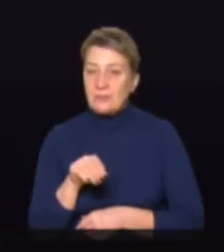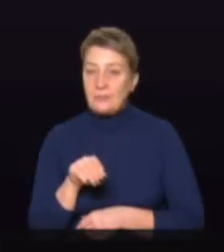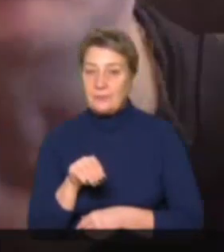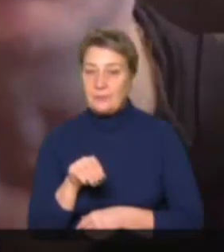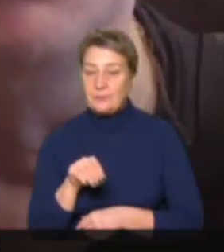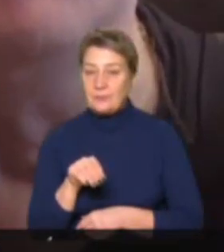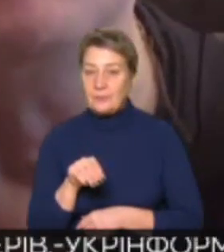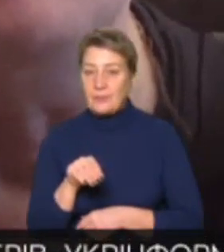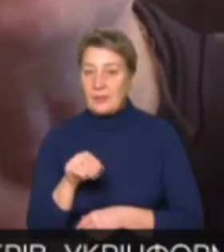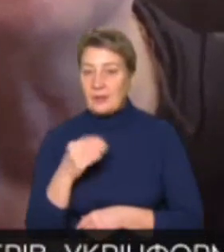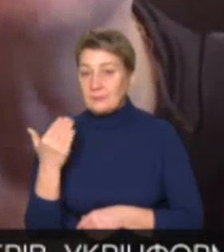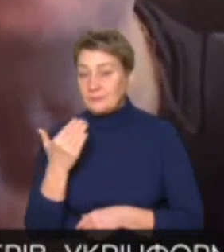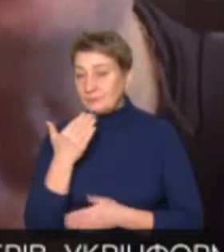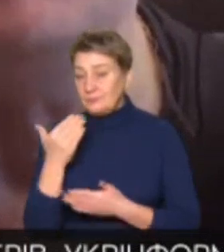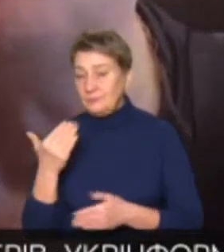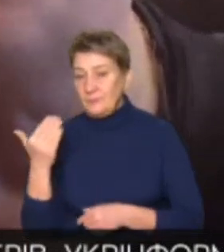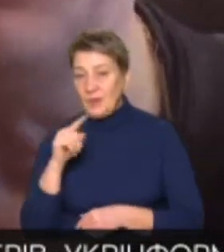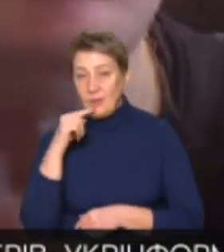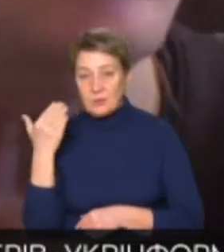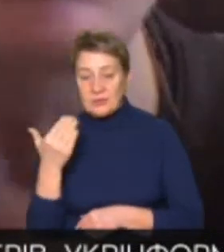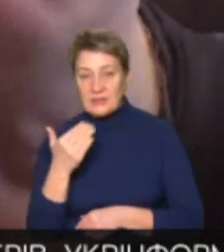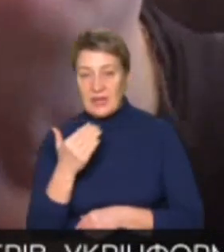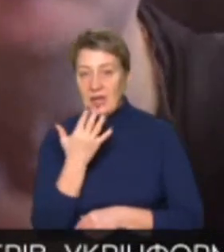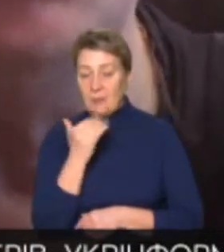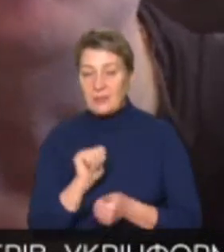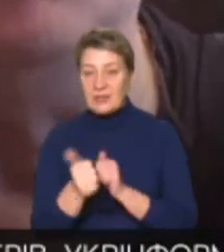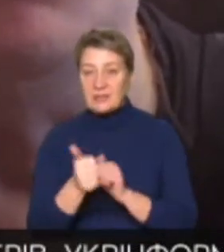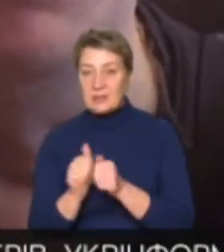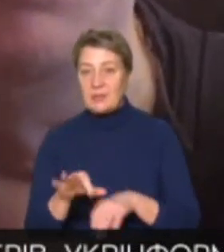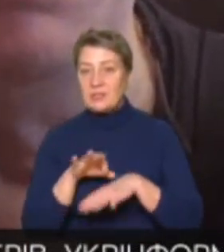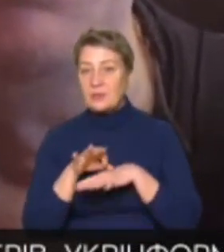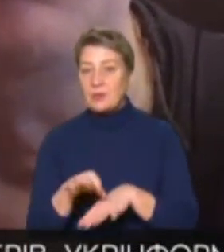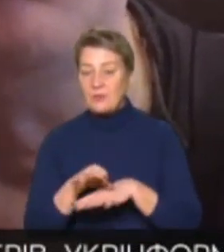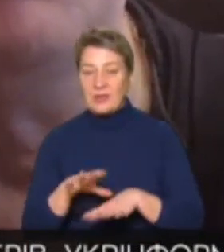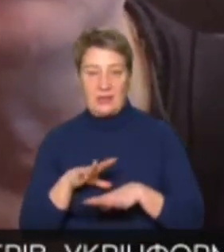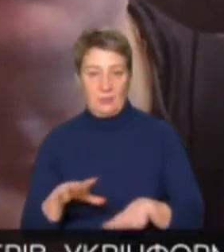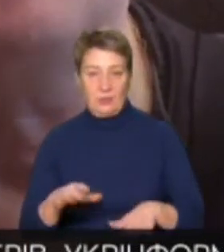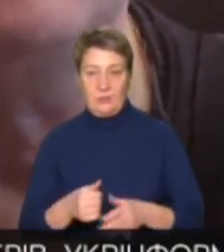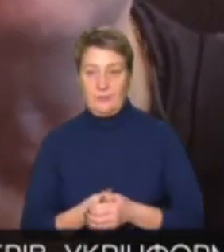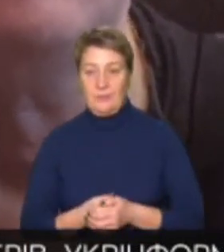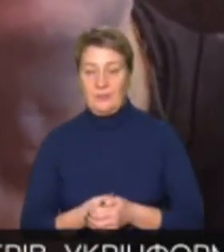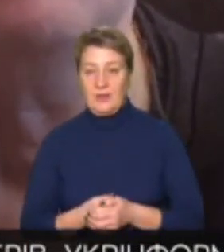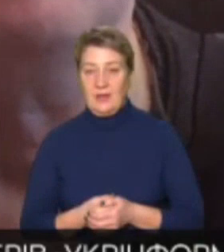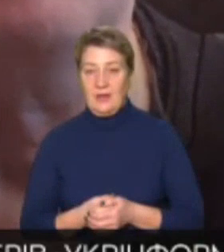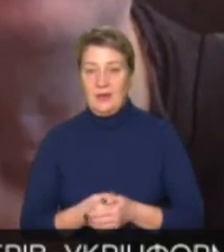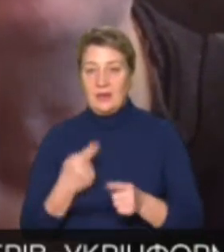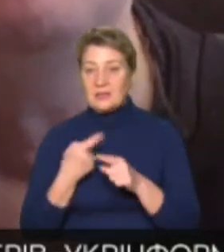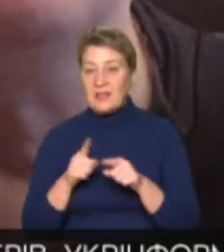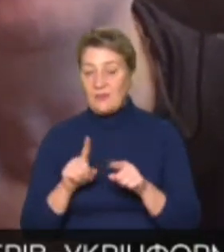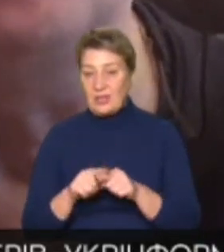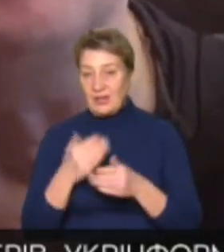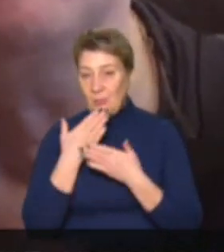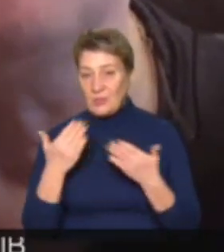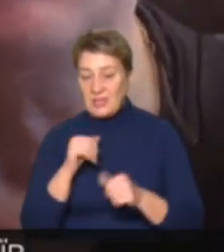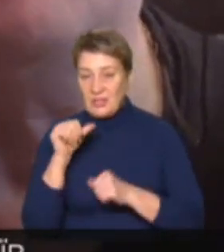вітчизняних російських. Тобто імпортозаміщення проведено не було за оці останні роки,